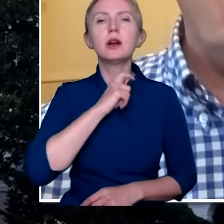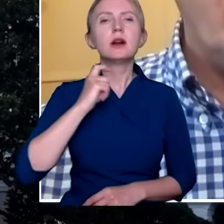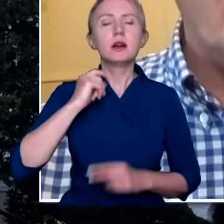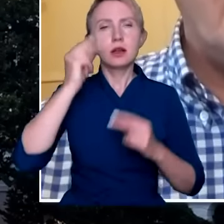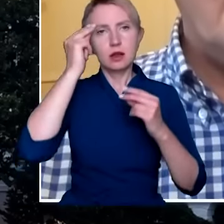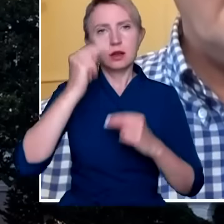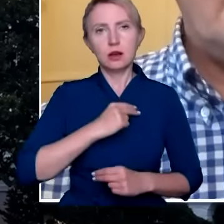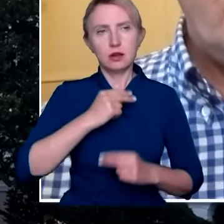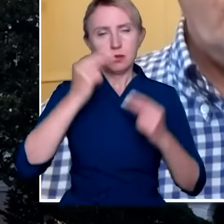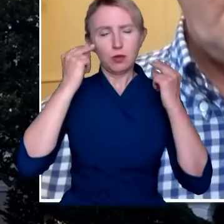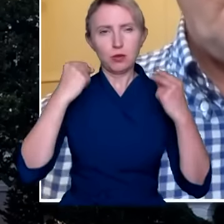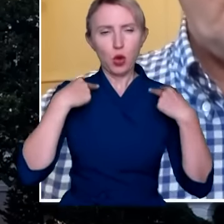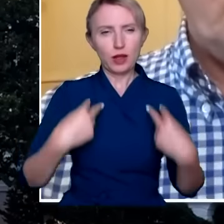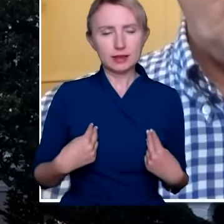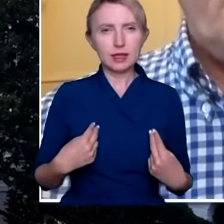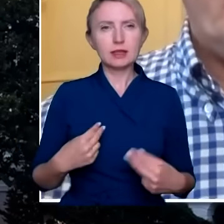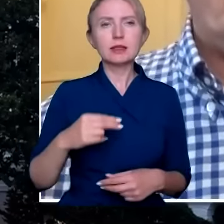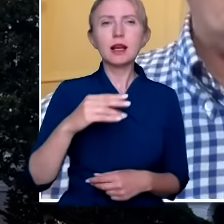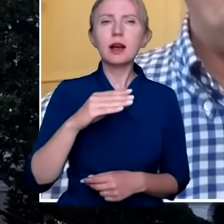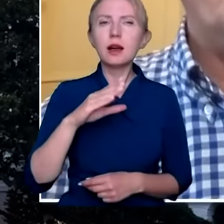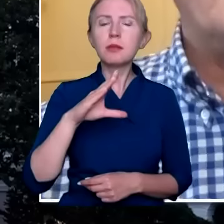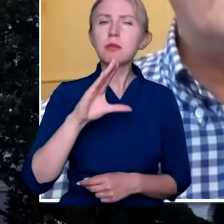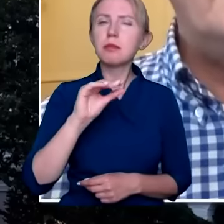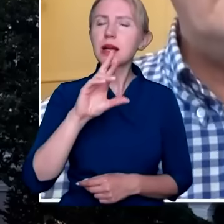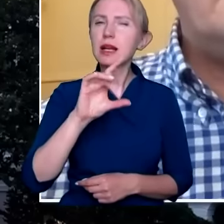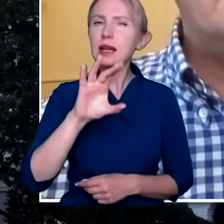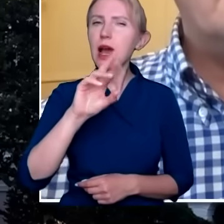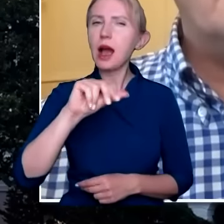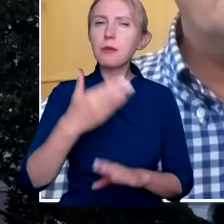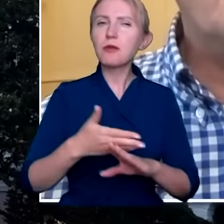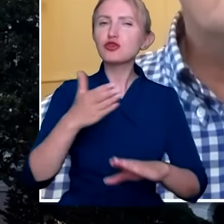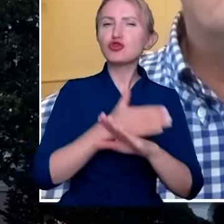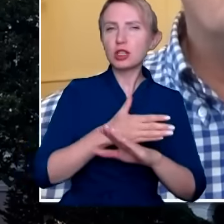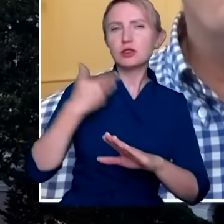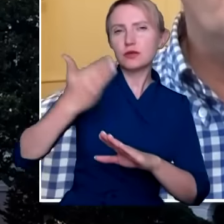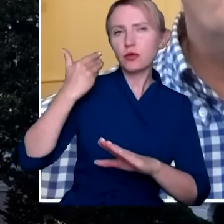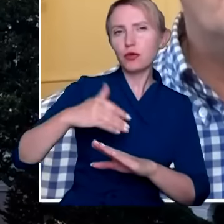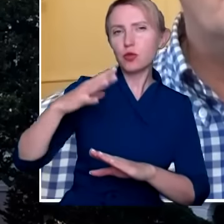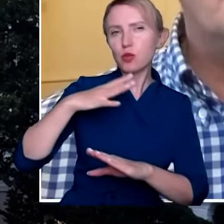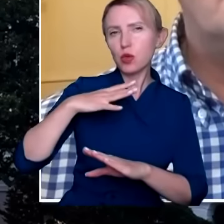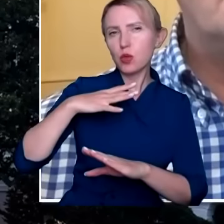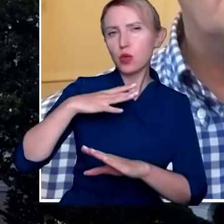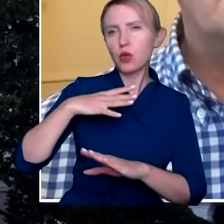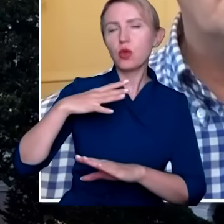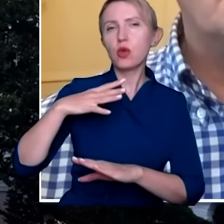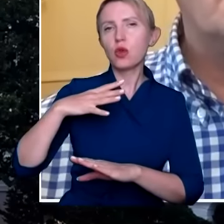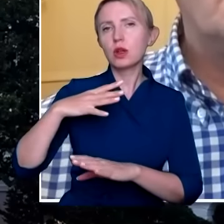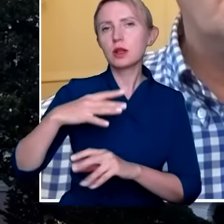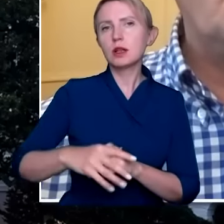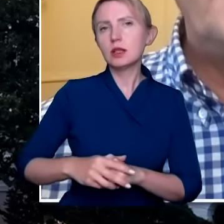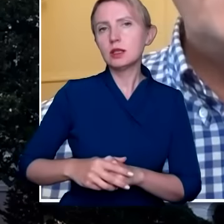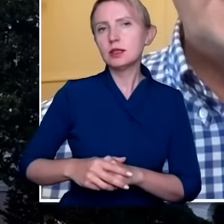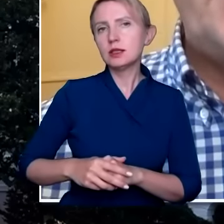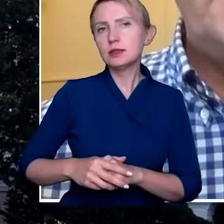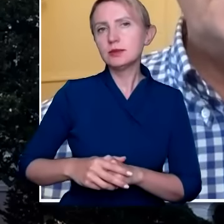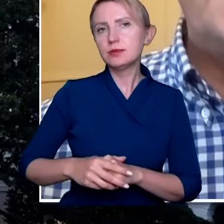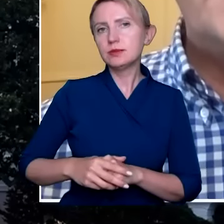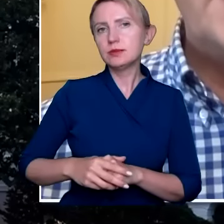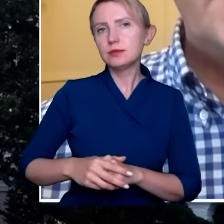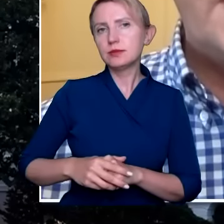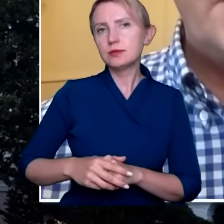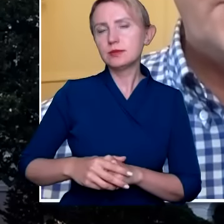Grahama Franklin, Graham, który występował tuż przed Trumpem. Więc no, oczywiście to było